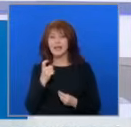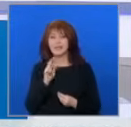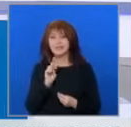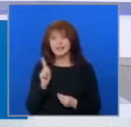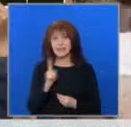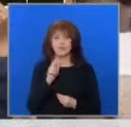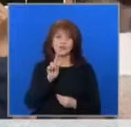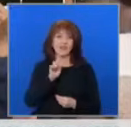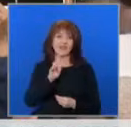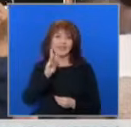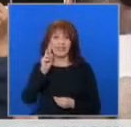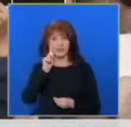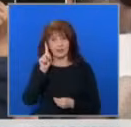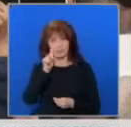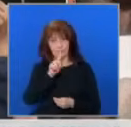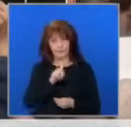им.